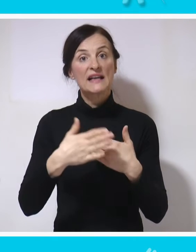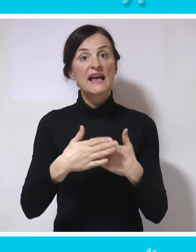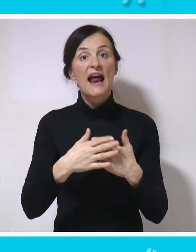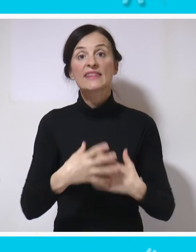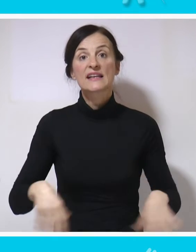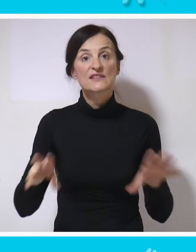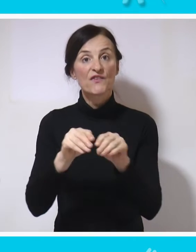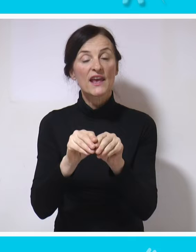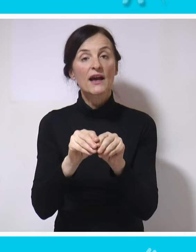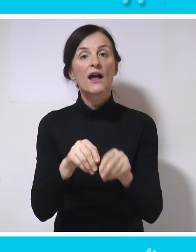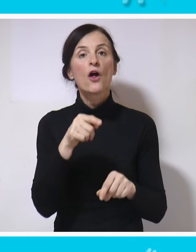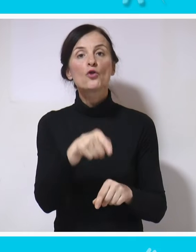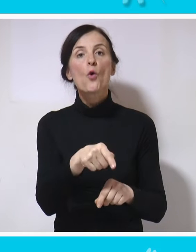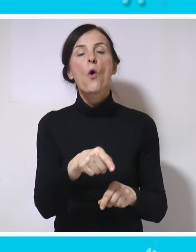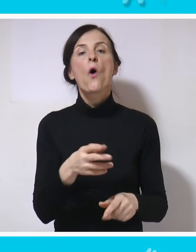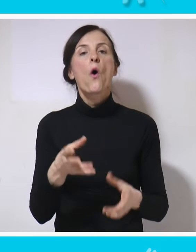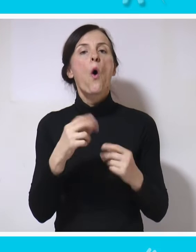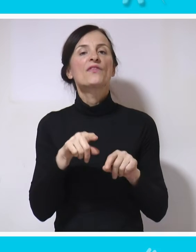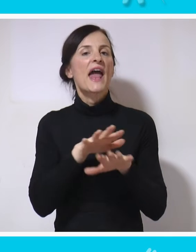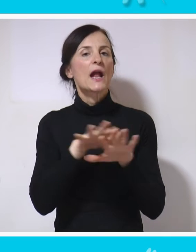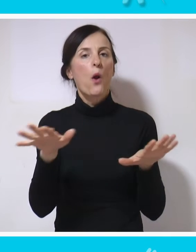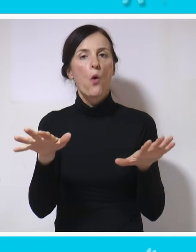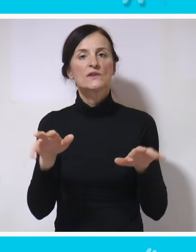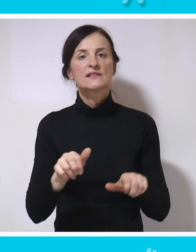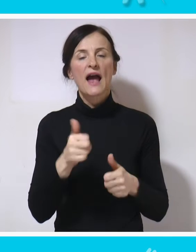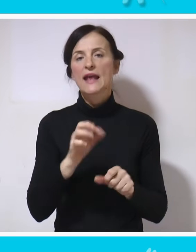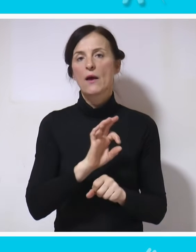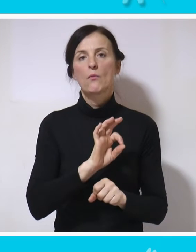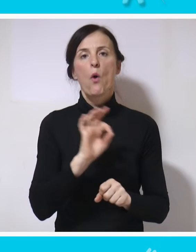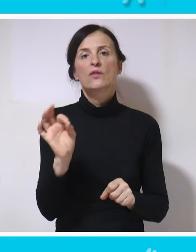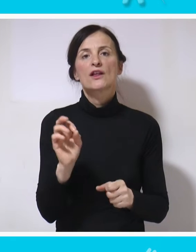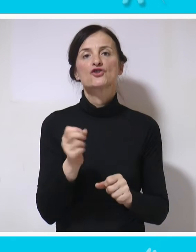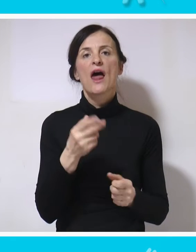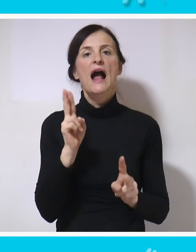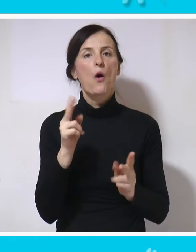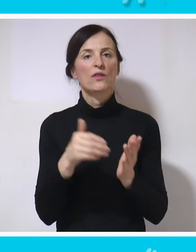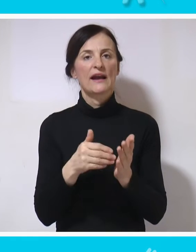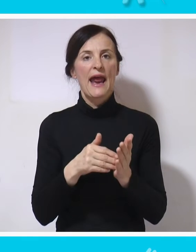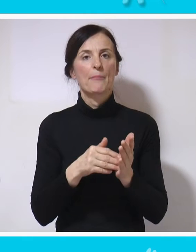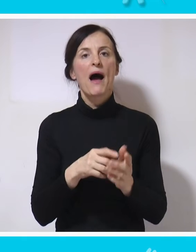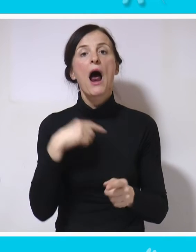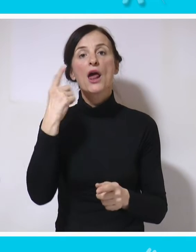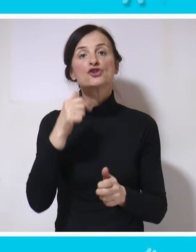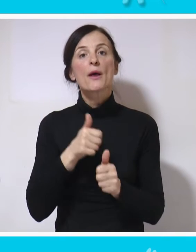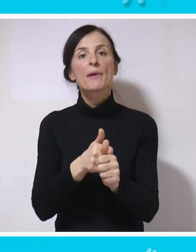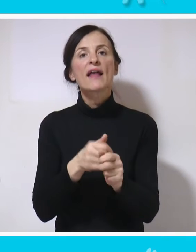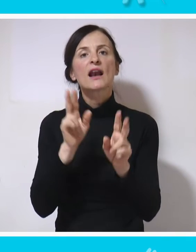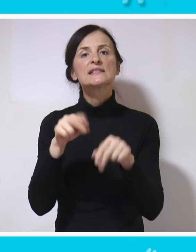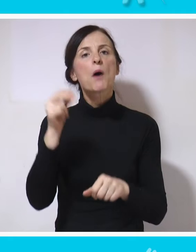saradnja svih karika u tom lancu, onda inkluzija se odvija na pravi način. Da lični pratioci